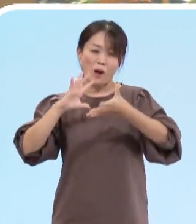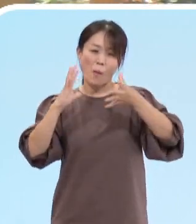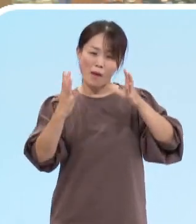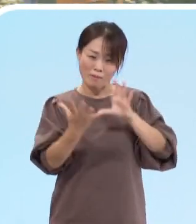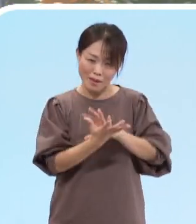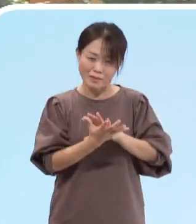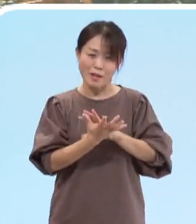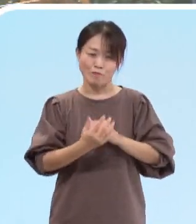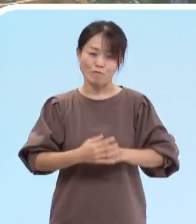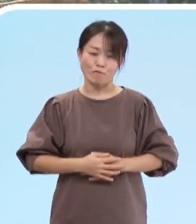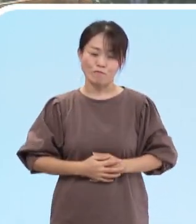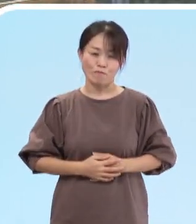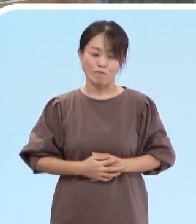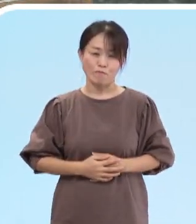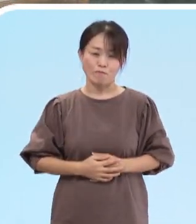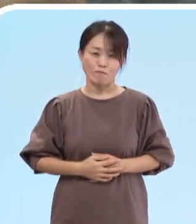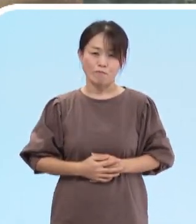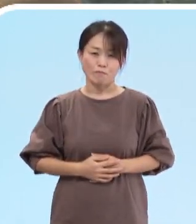きているんです。